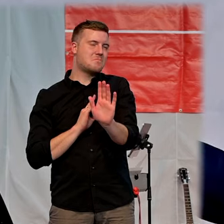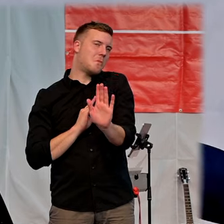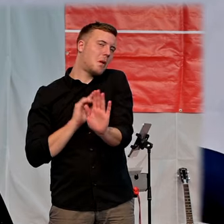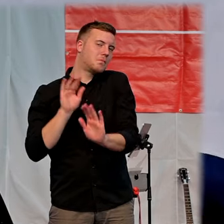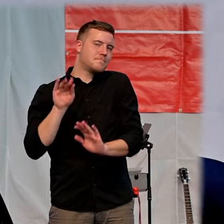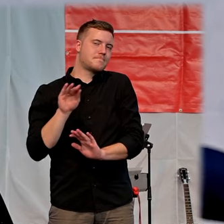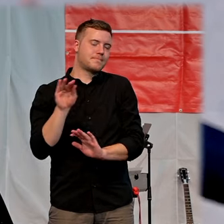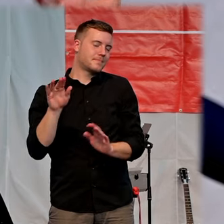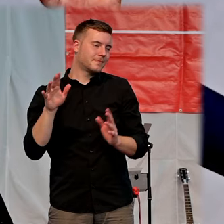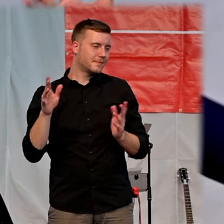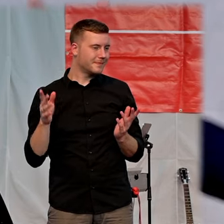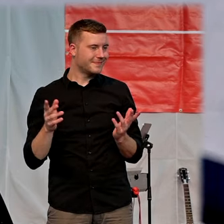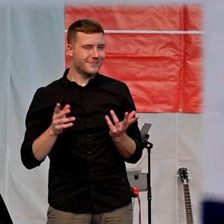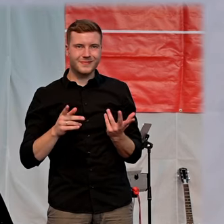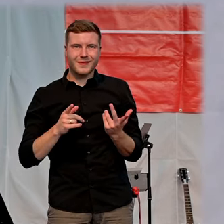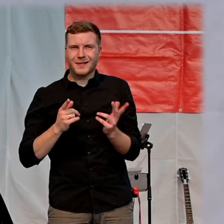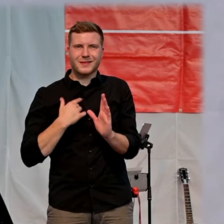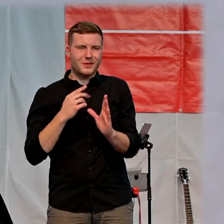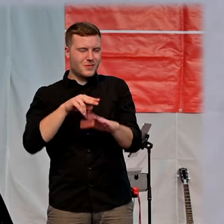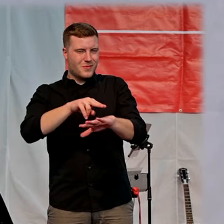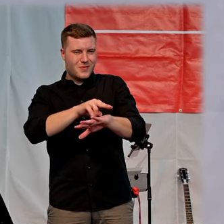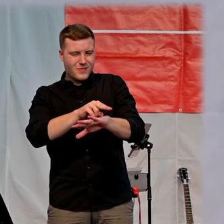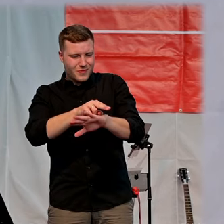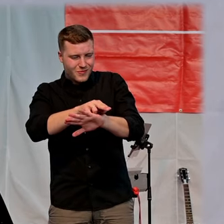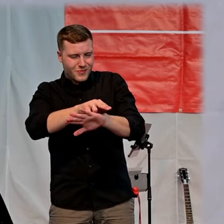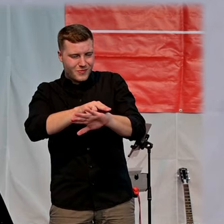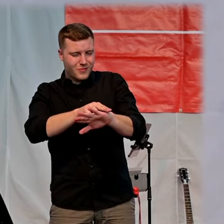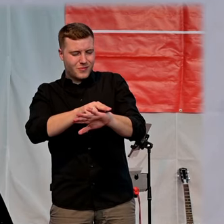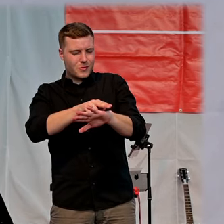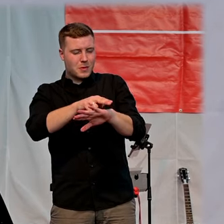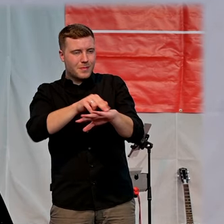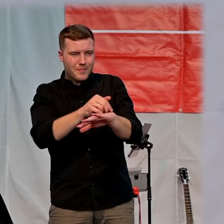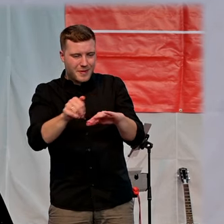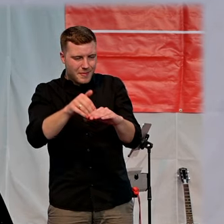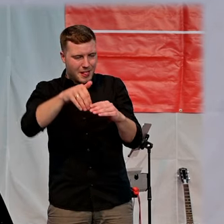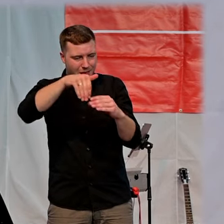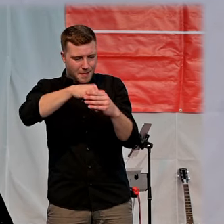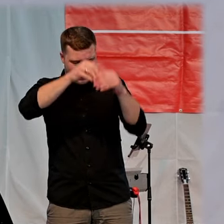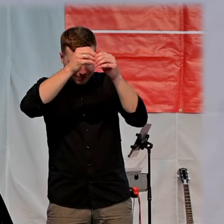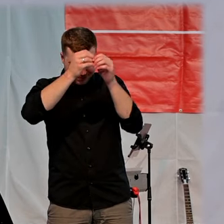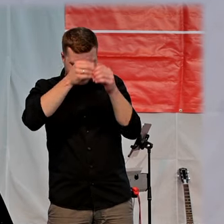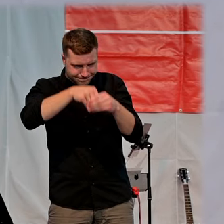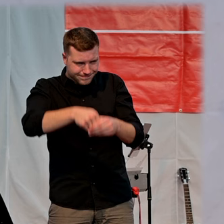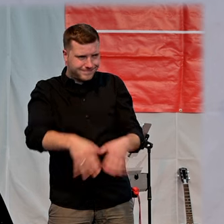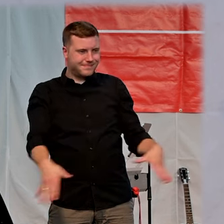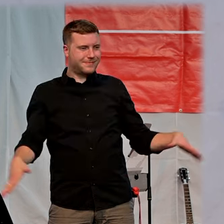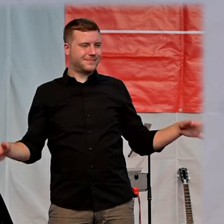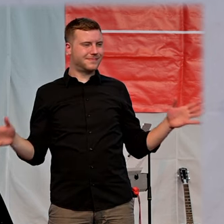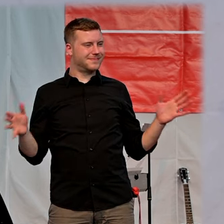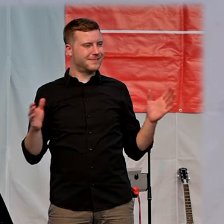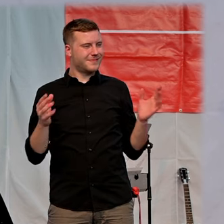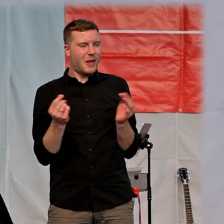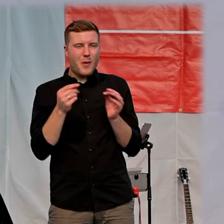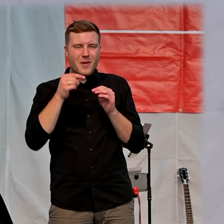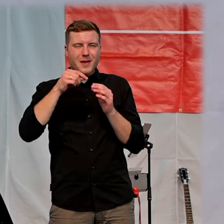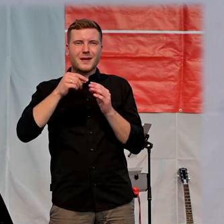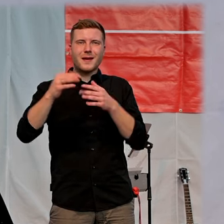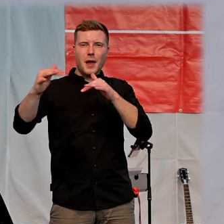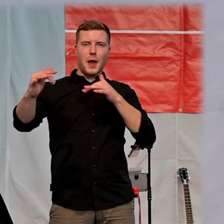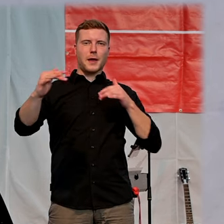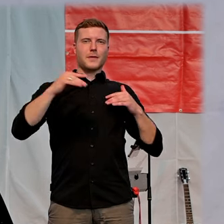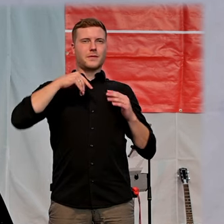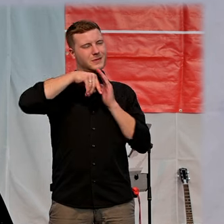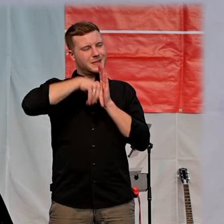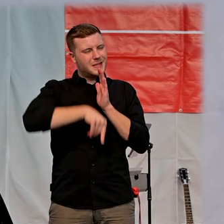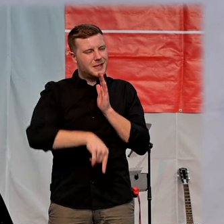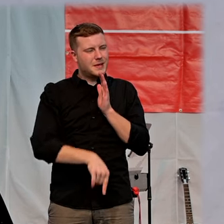Breite, eine Weite, eine Höhe, um Epheserbrief zu zitieren. Was im Evangelium von Christus liegt, wird